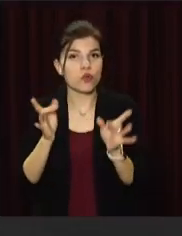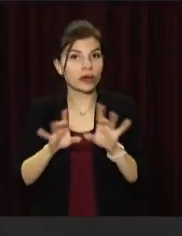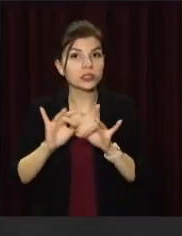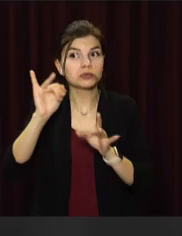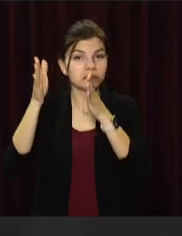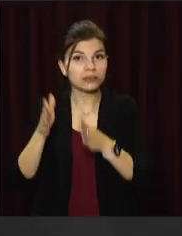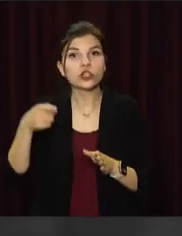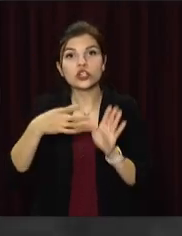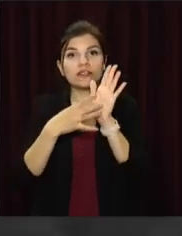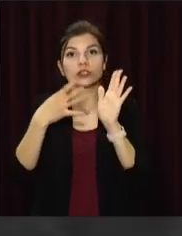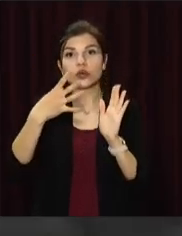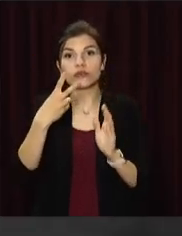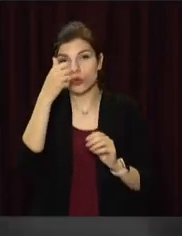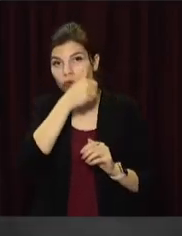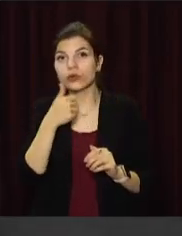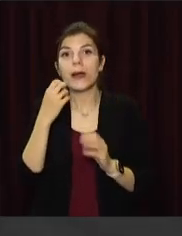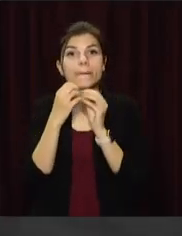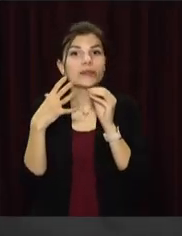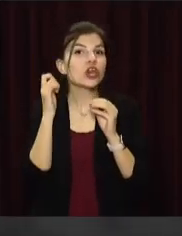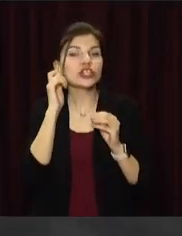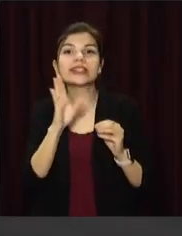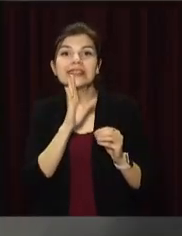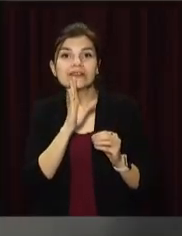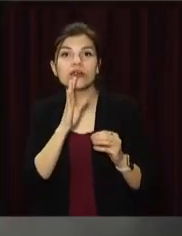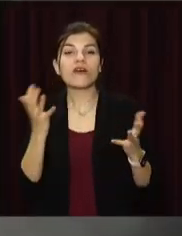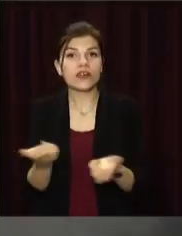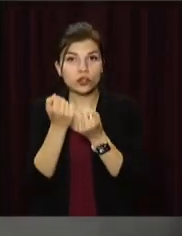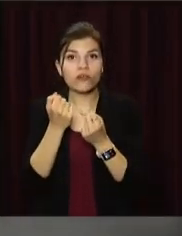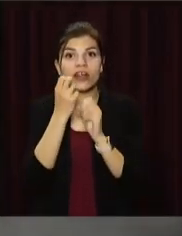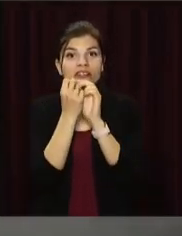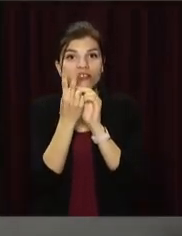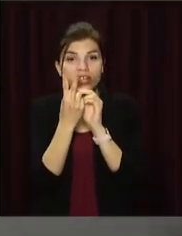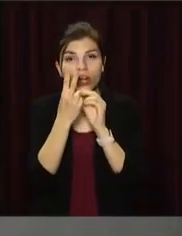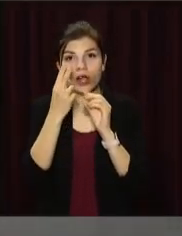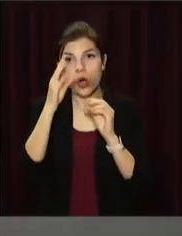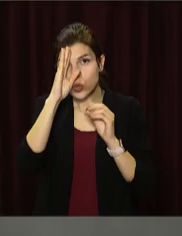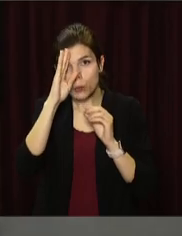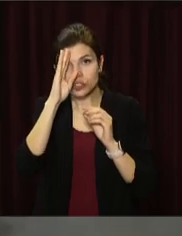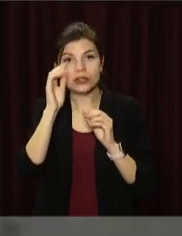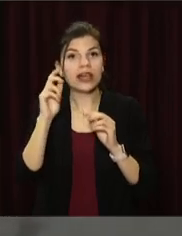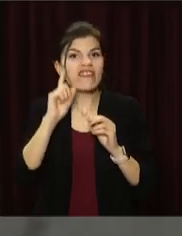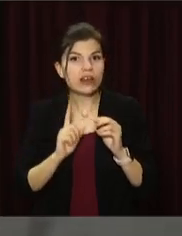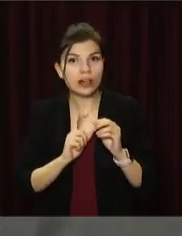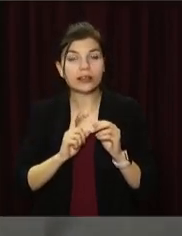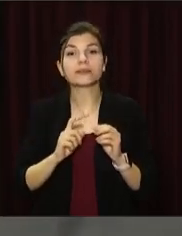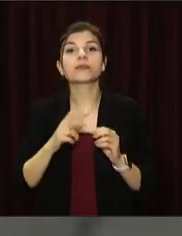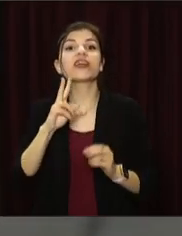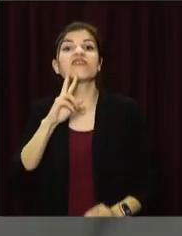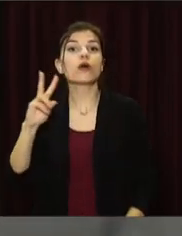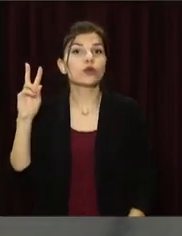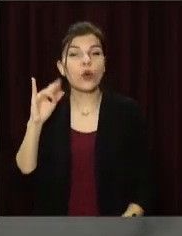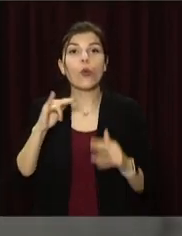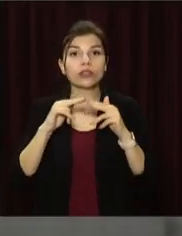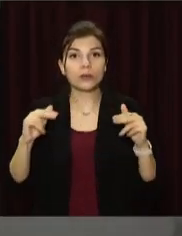У 1942 році 15-річна дівчина врятувала 12-річного хлопчика-єврея. Два роки тому